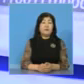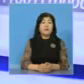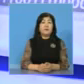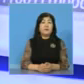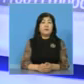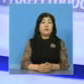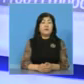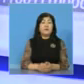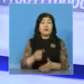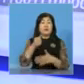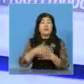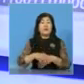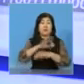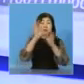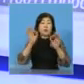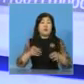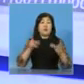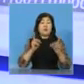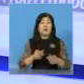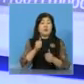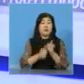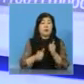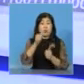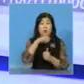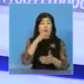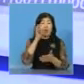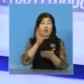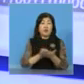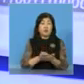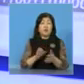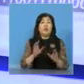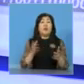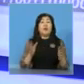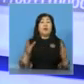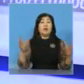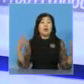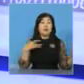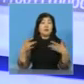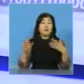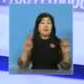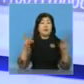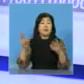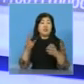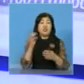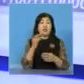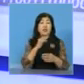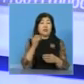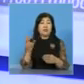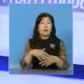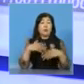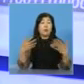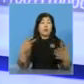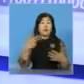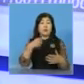Продолжим выпуск. В Центре искусств состоялся ежегодный отчетный концерт студии танца «Шаттык», посвященный Году молодежи. Более 30